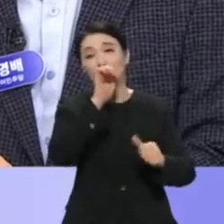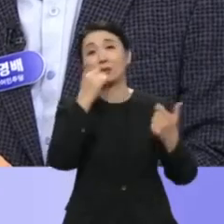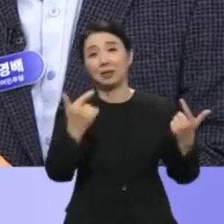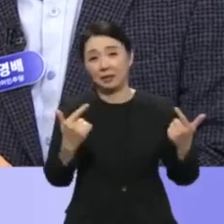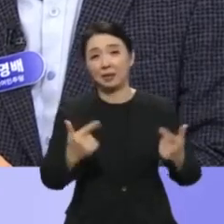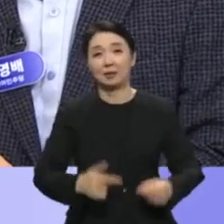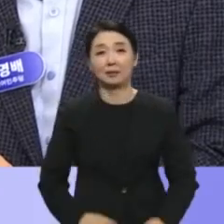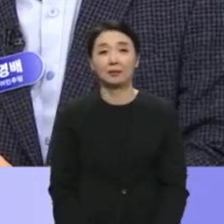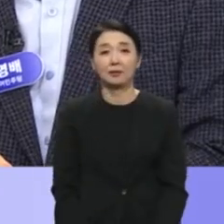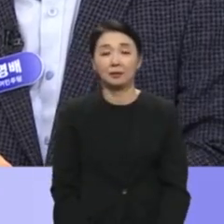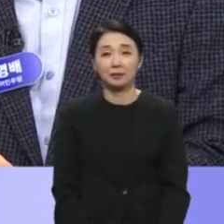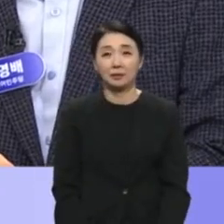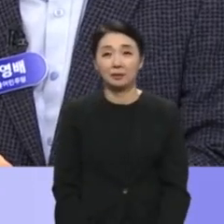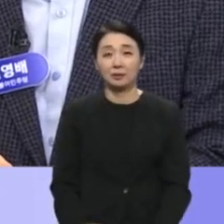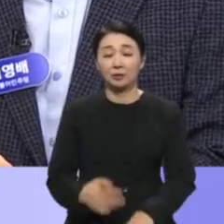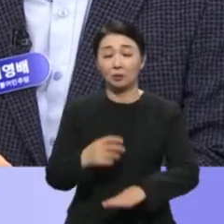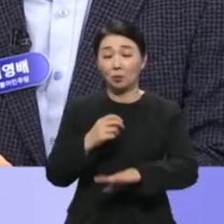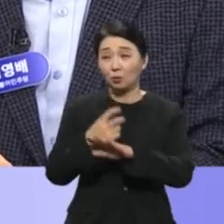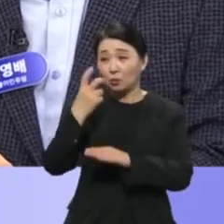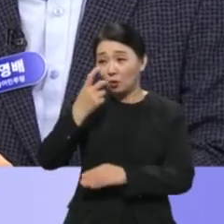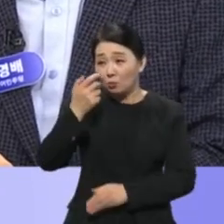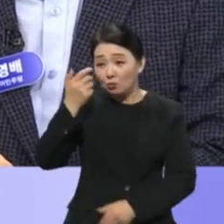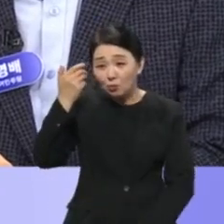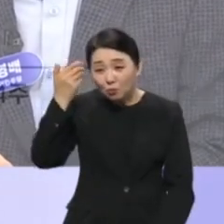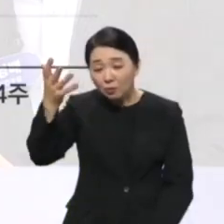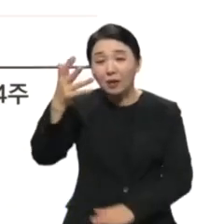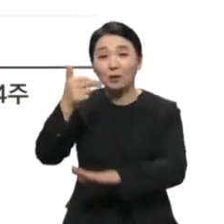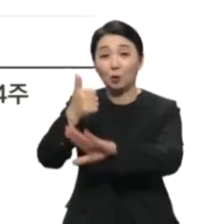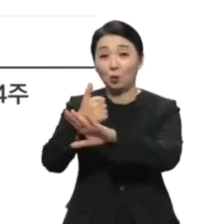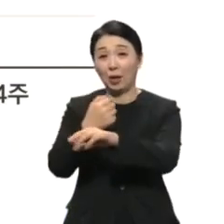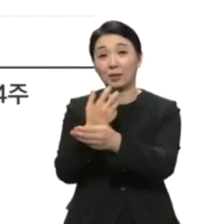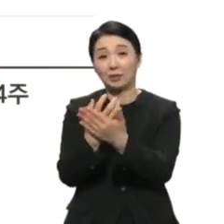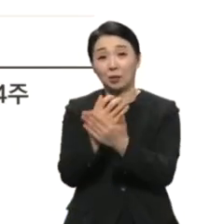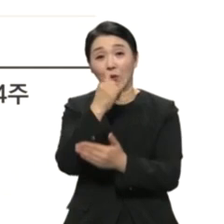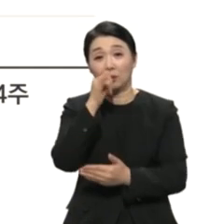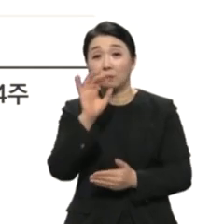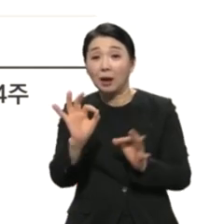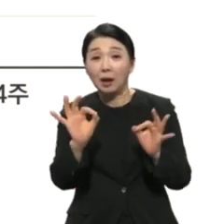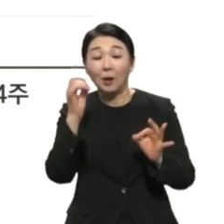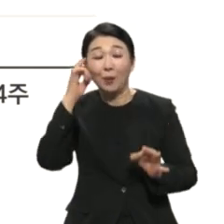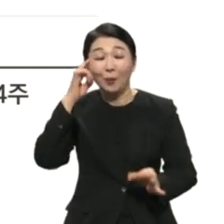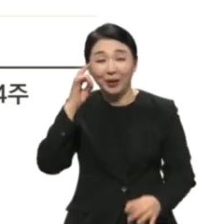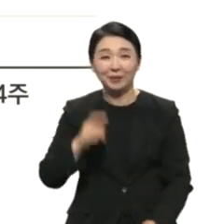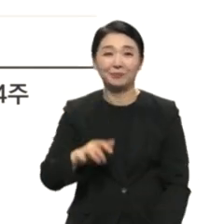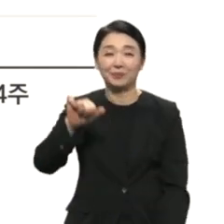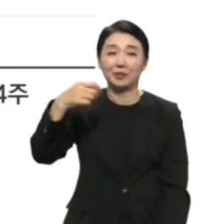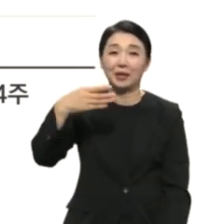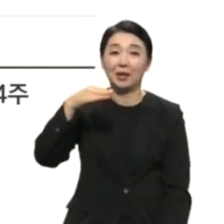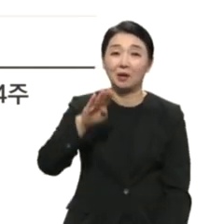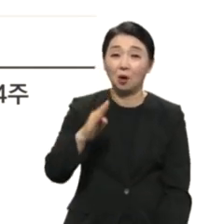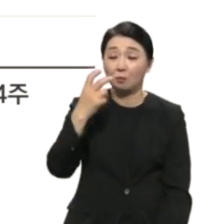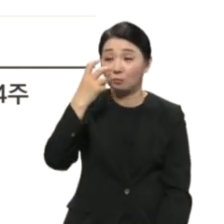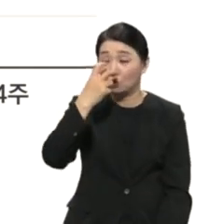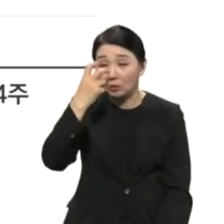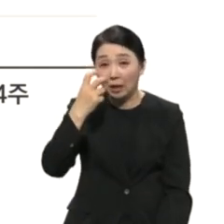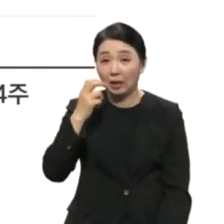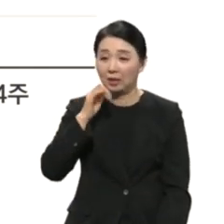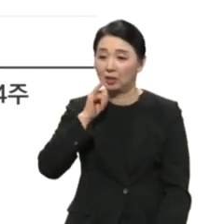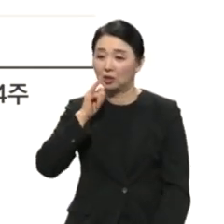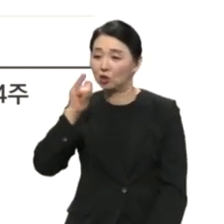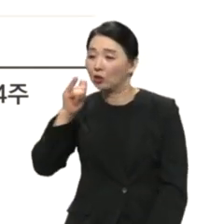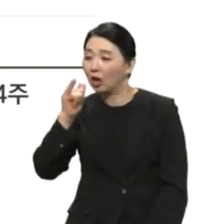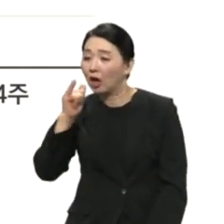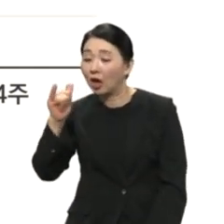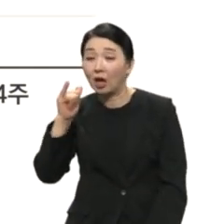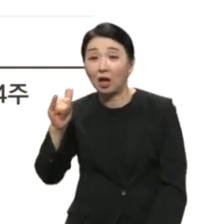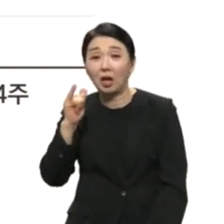제가 여론조사 결과를 하나 준비를 했습니다 지금 보시는게 이제 갤럽 조사 결과구요 전화 인터뷰를 통한 조사